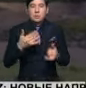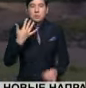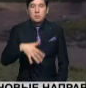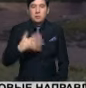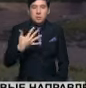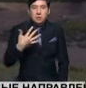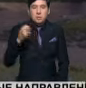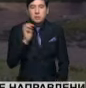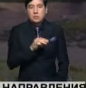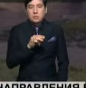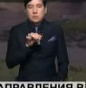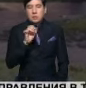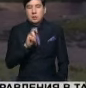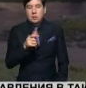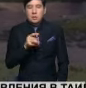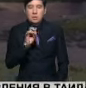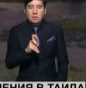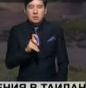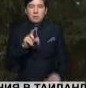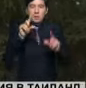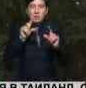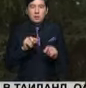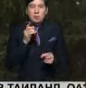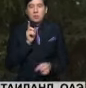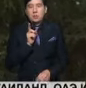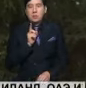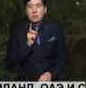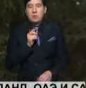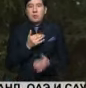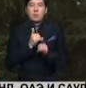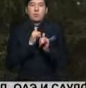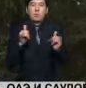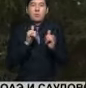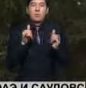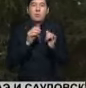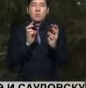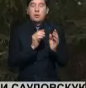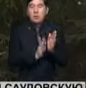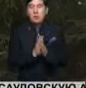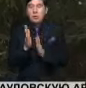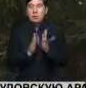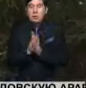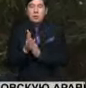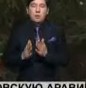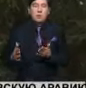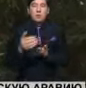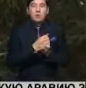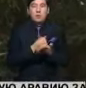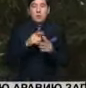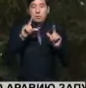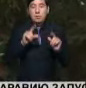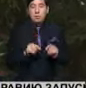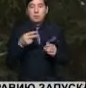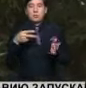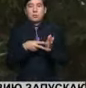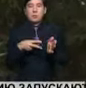тысяч тенге. Аграрии уверяют, что несут убытки. Чем больше урожая, тем ниже цена на зерно. Но в этом году вообще катастрофическое